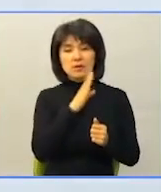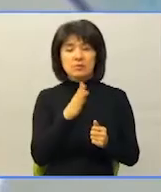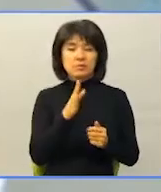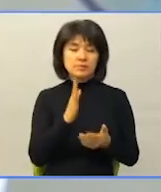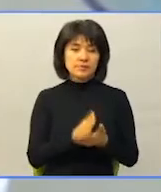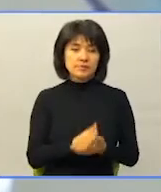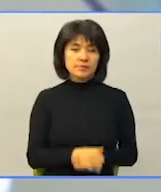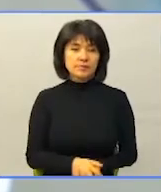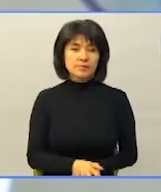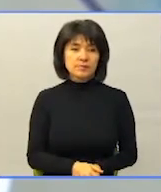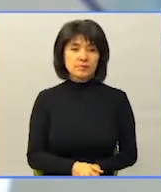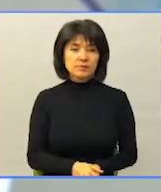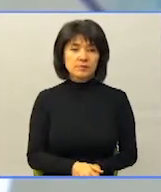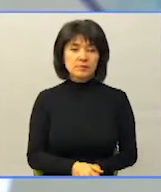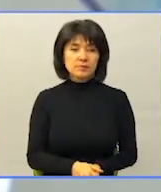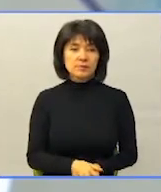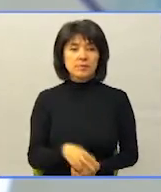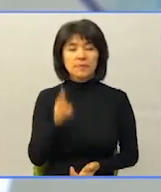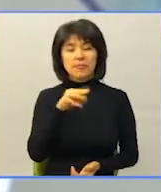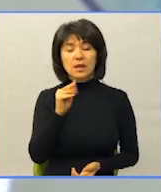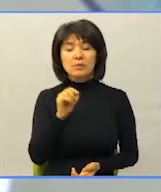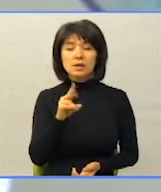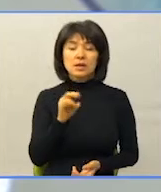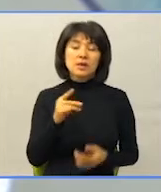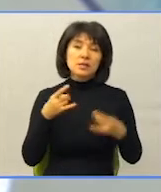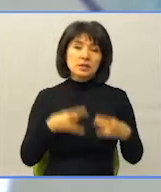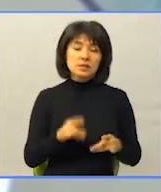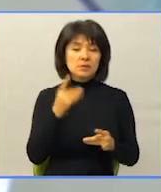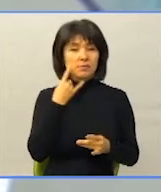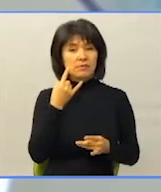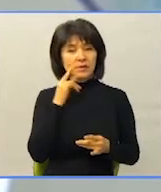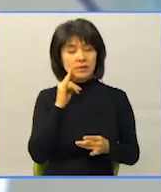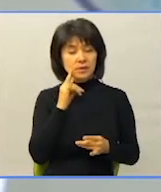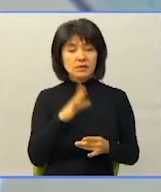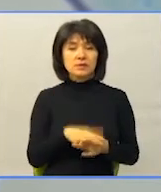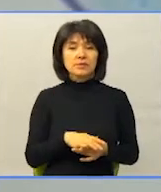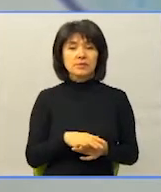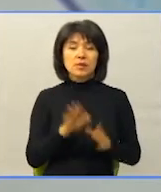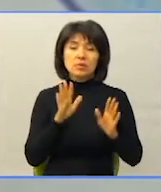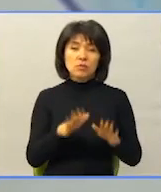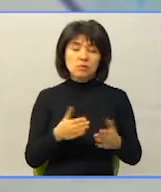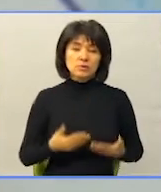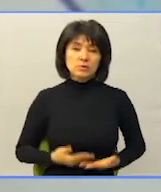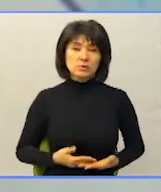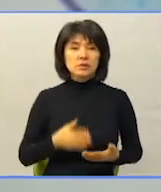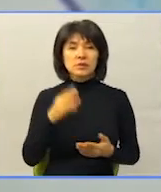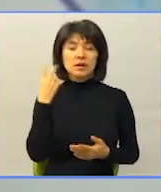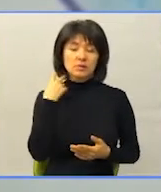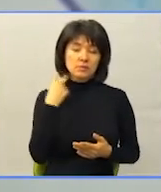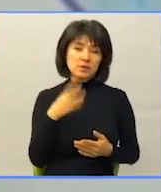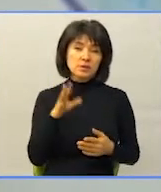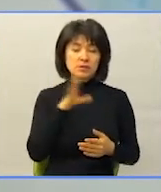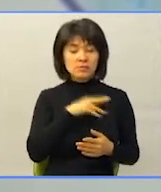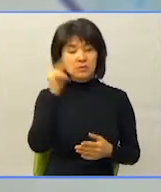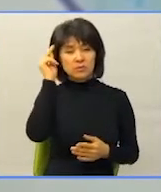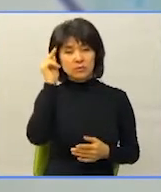қолдаушысы. Жәмиле родилась в Павлодаре и... Жәмиле Павлодар қаласында дүниеге келді, бірақ өмірінің көп бөлігін Америка Құрама